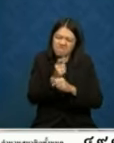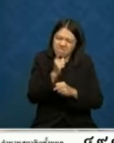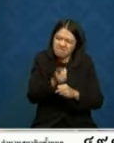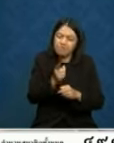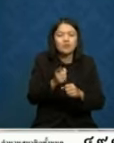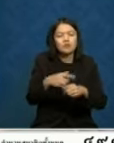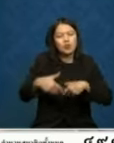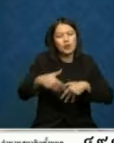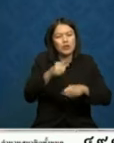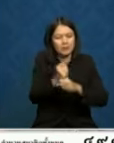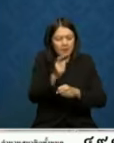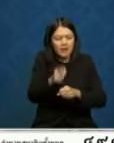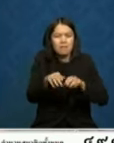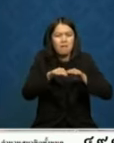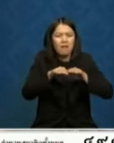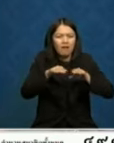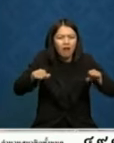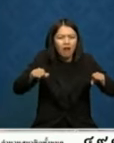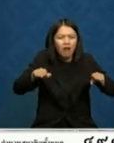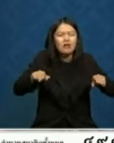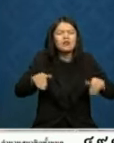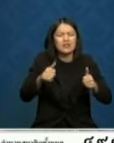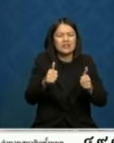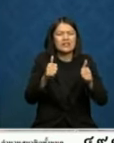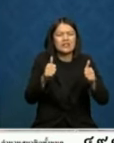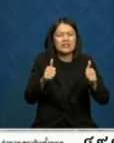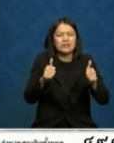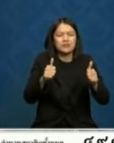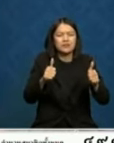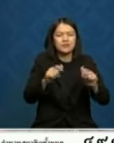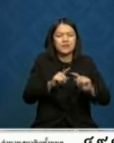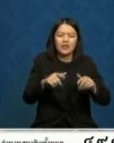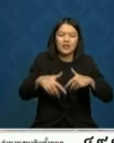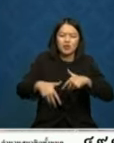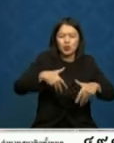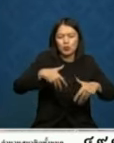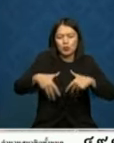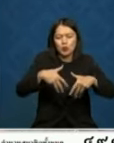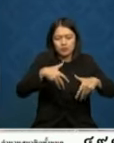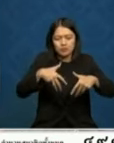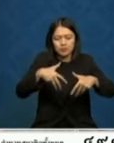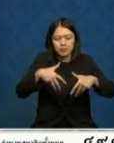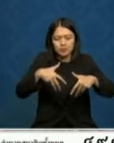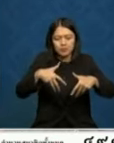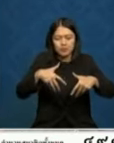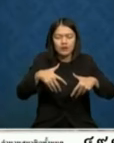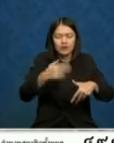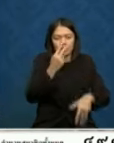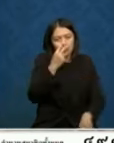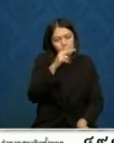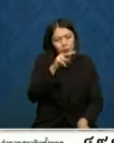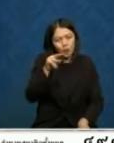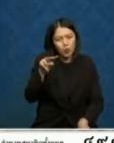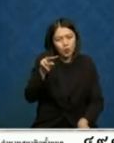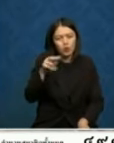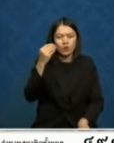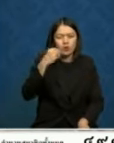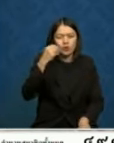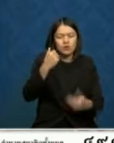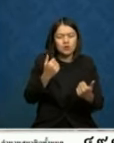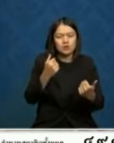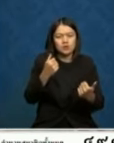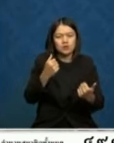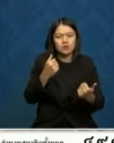องประชาชนมาตรการนี้ก็ผมคิดว่ามันก็ดีนะฮะได้ให้ชุมชนเข้ามาแต่เราก็มองความจริงทุกวันนี้เ